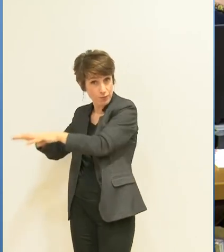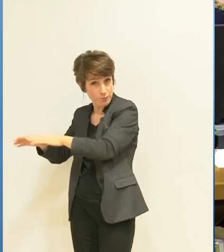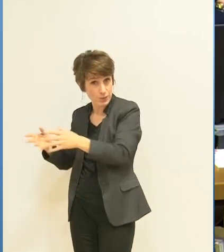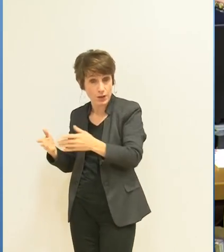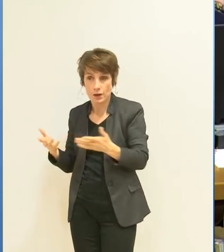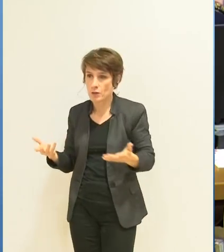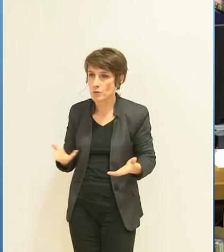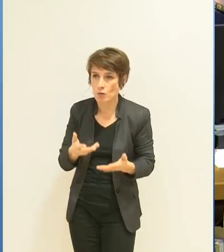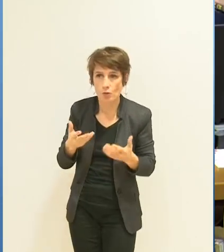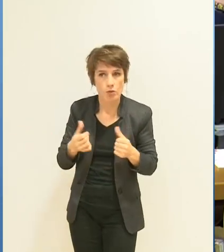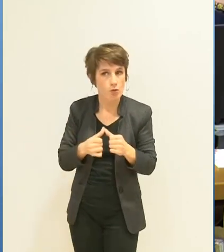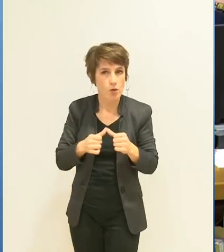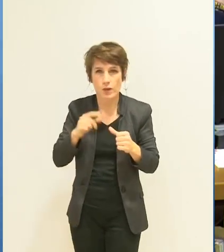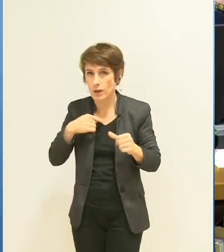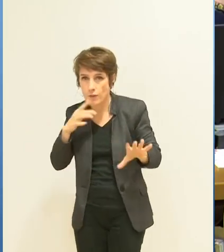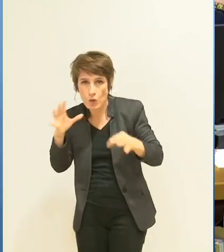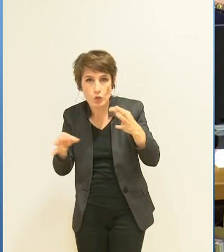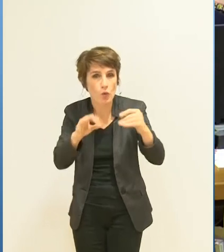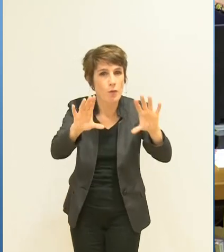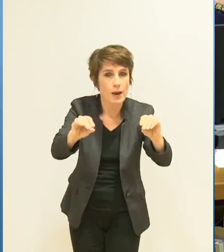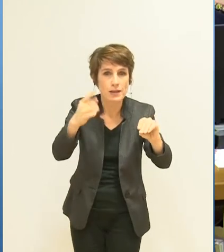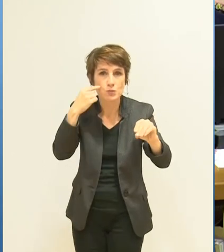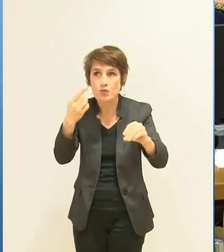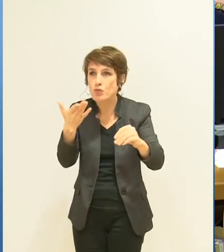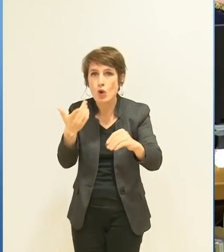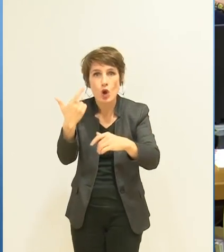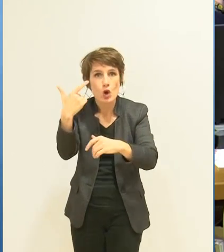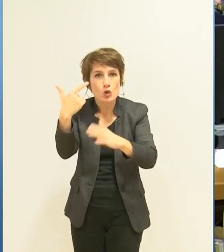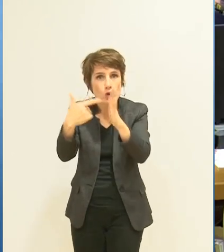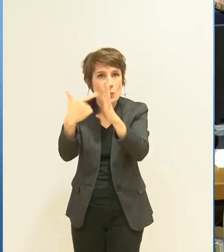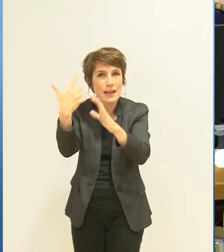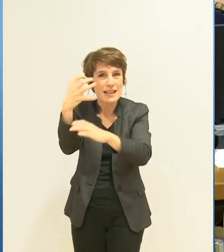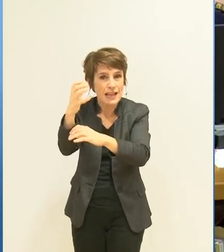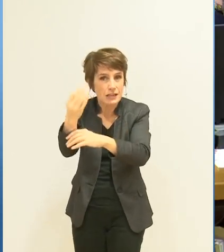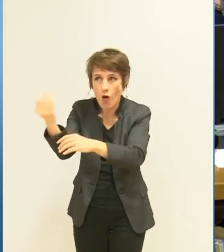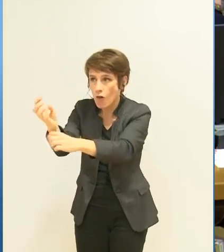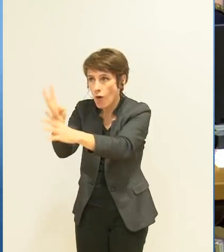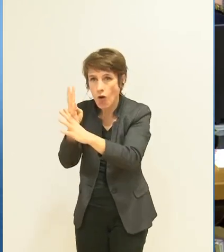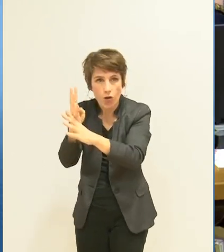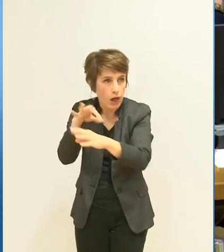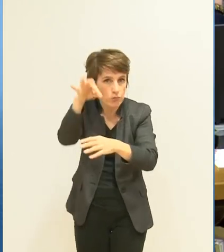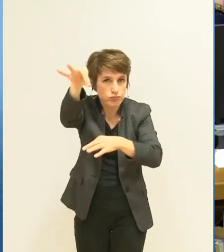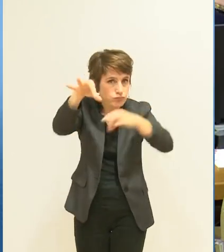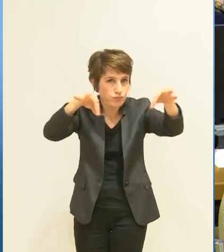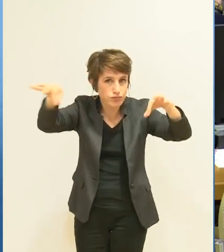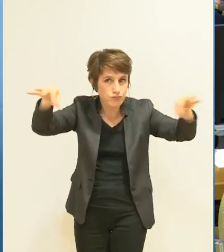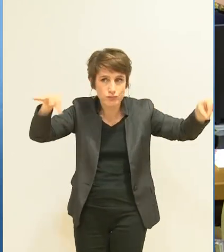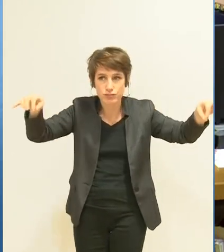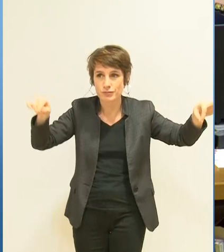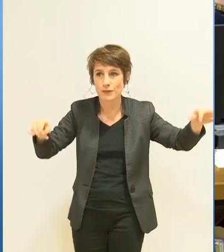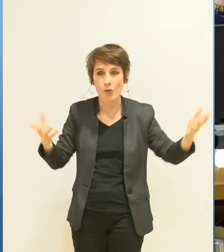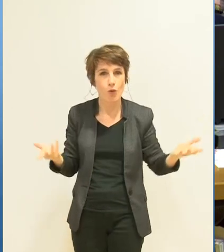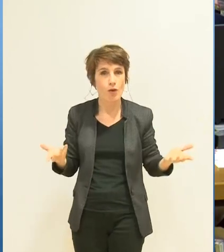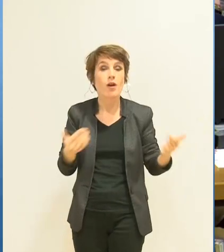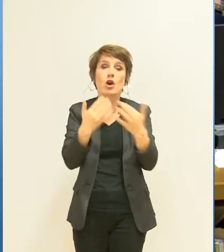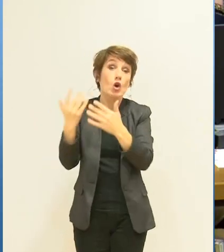retrouver de la place pour ces 2500 enfants ses 2500 enfants si vous faites un petit rat un petit